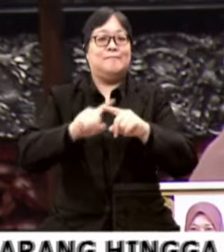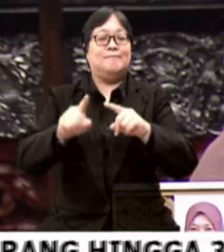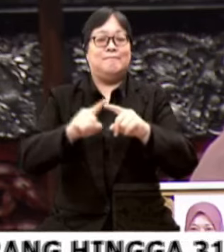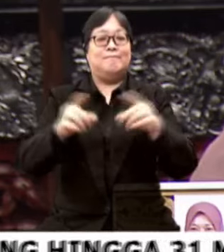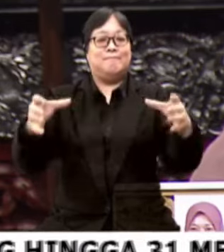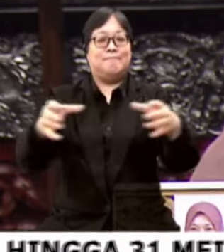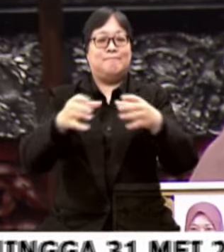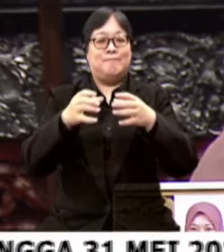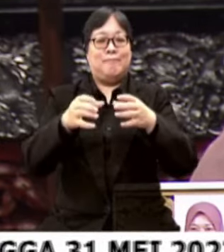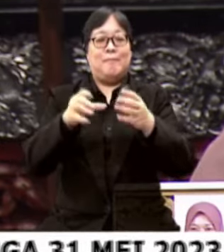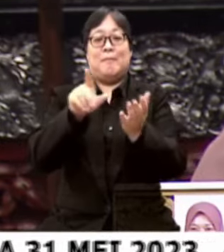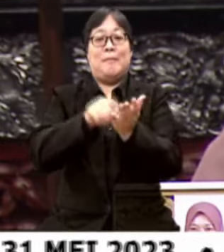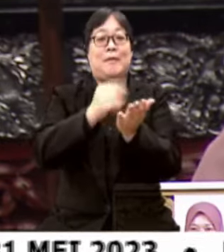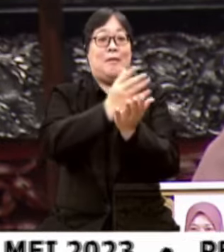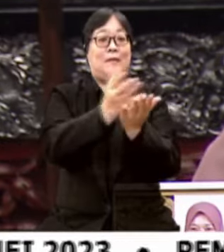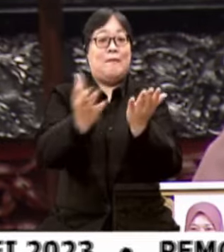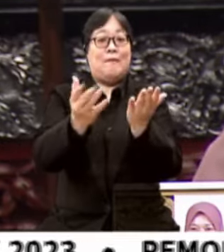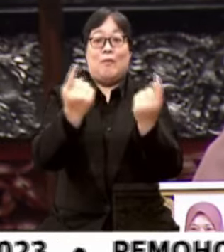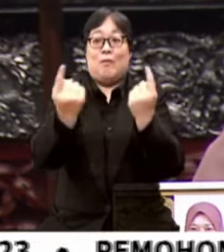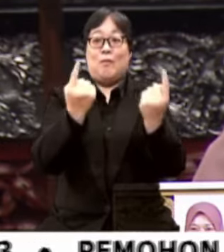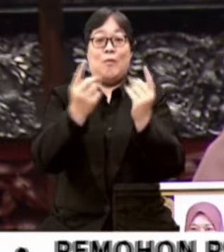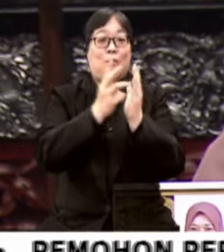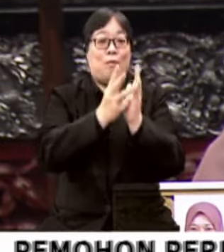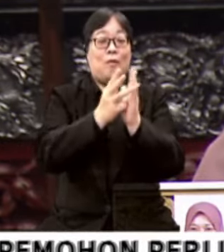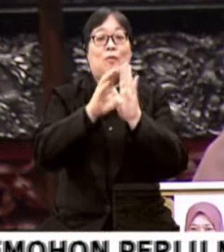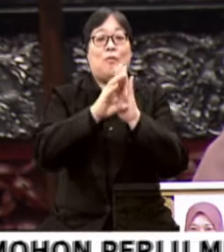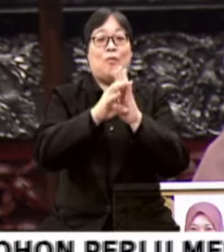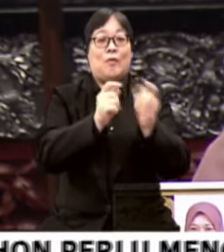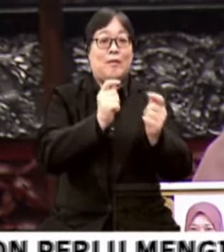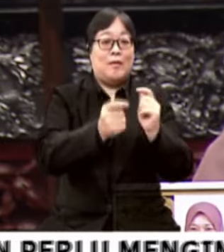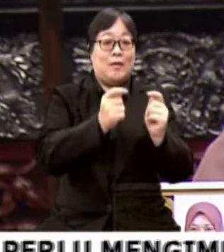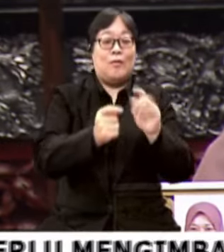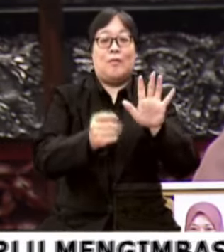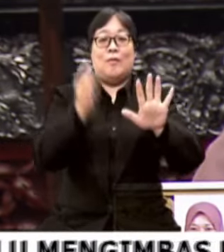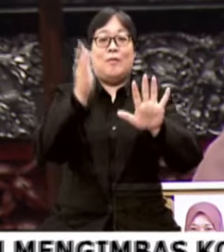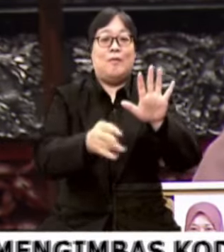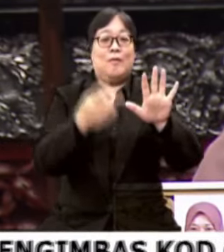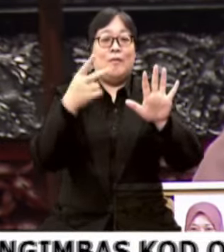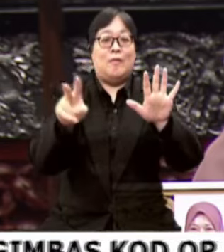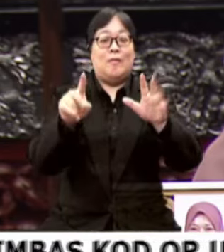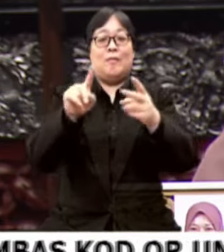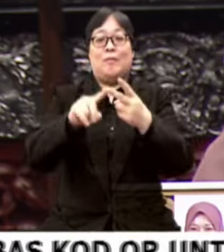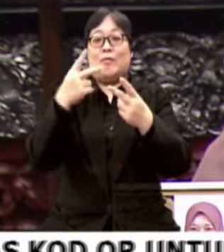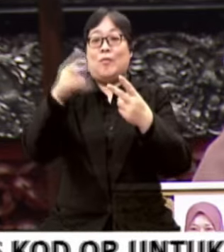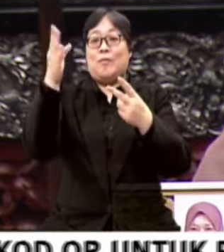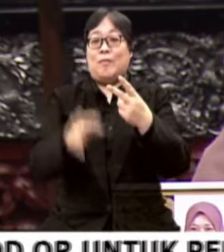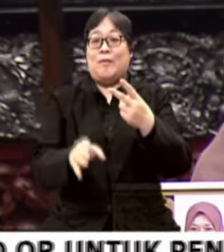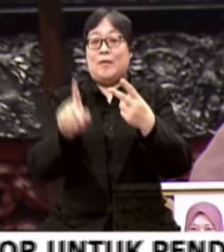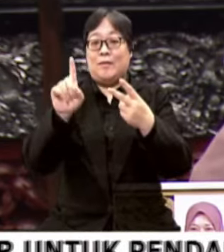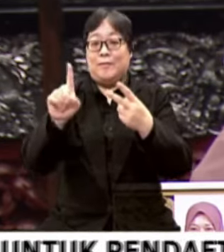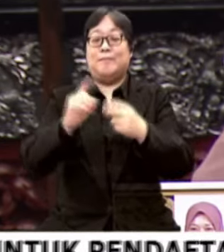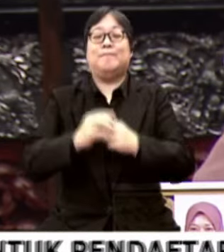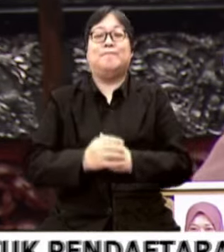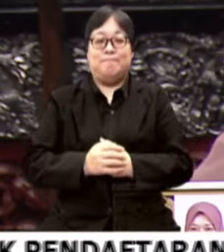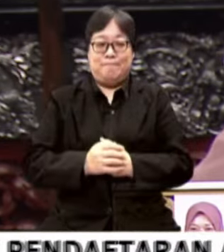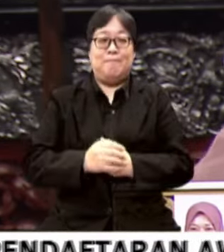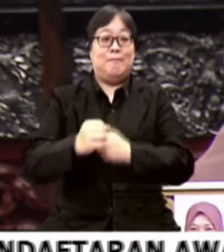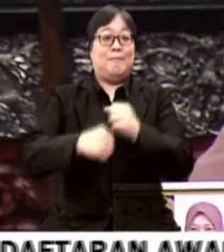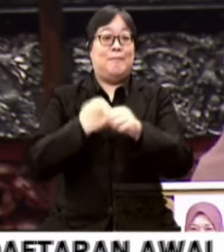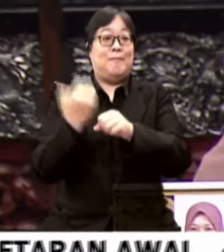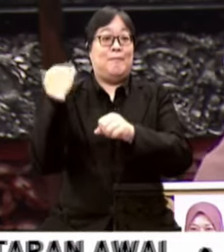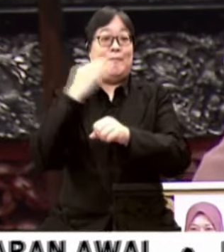platform media sosial sebagai contoh bersama pihak Tik Tok pada 5 Desember dan 12 Januari 2023 5 Desember